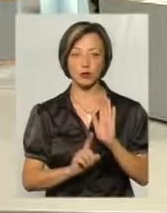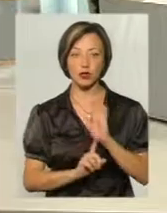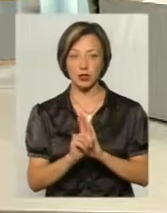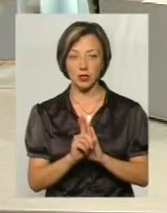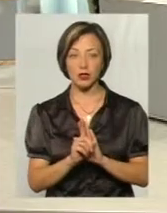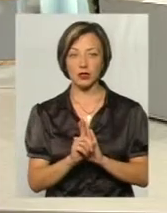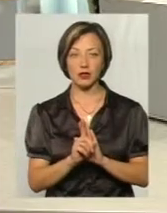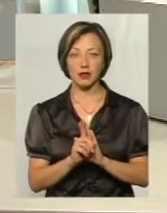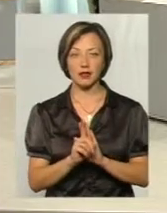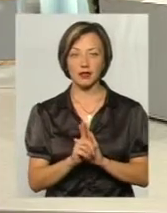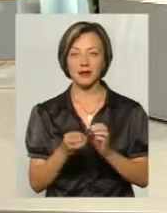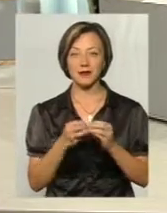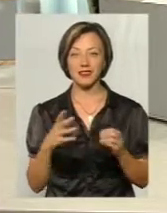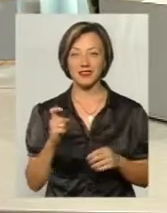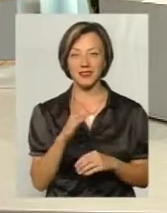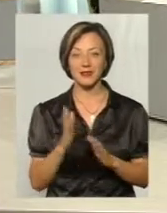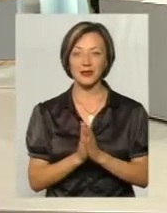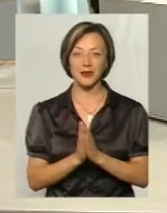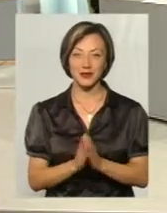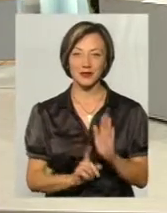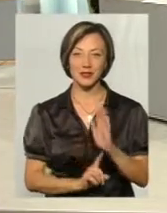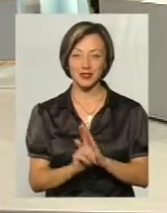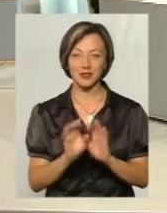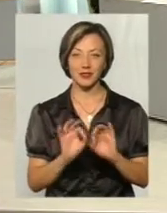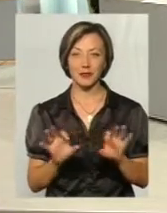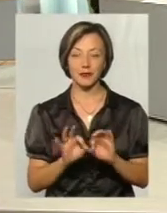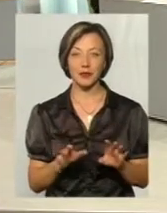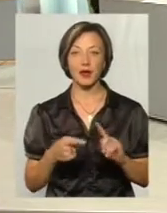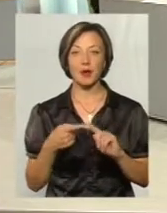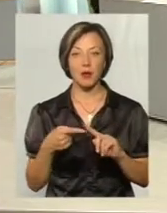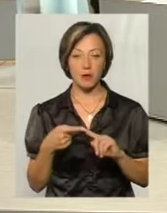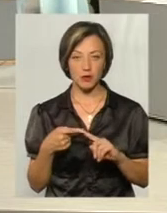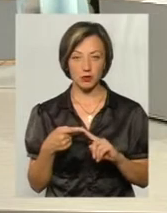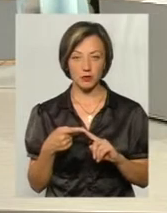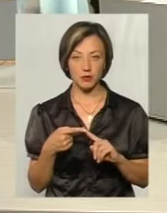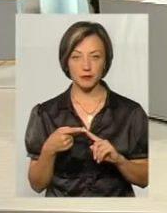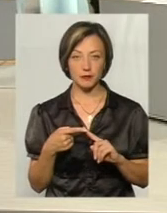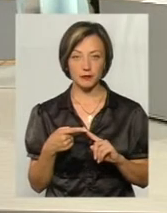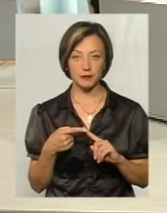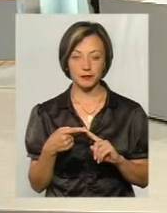спочатку. Я вас вже 15 хвилин прошу почати спочатку. По-перше,